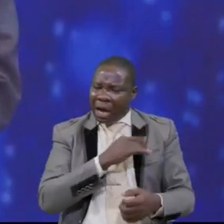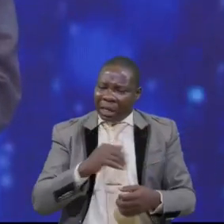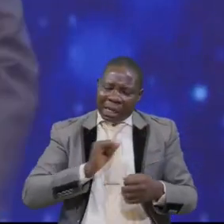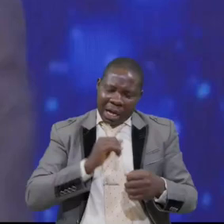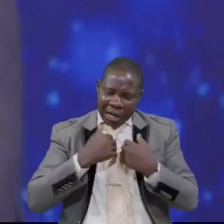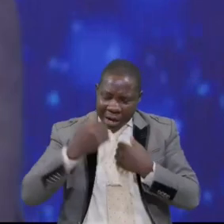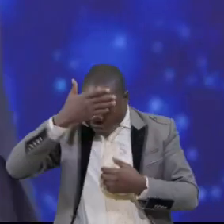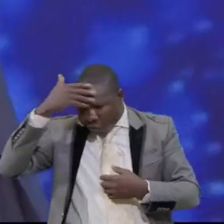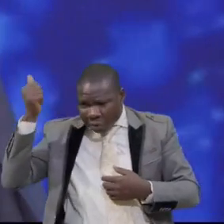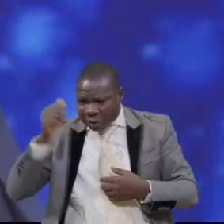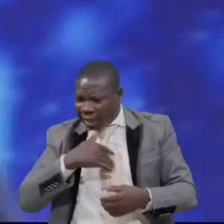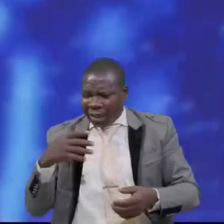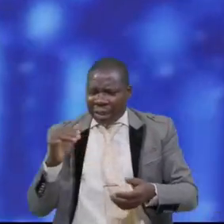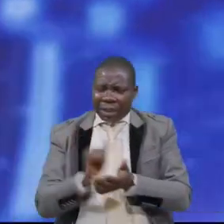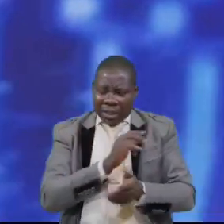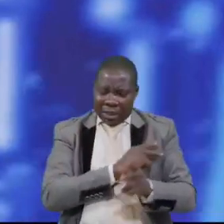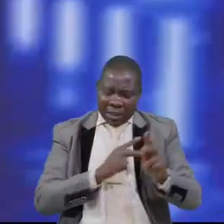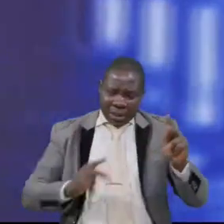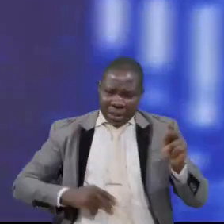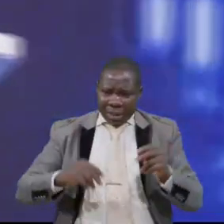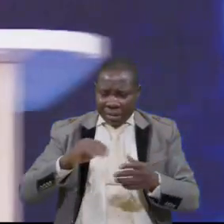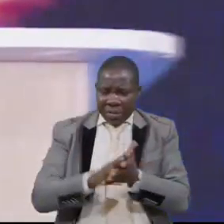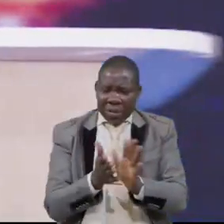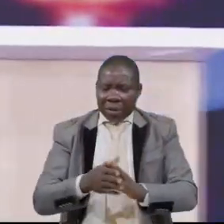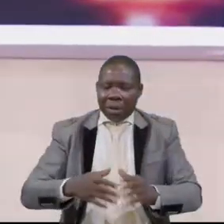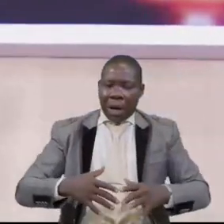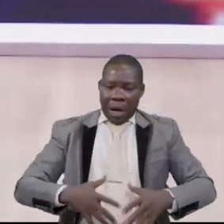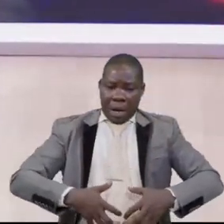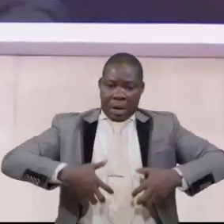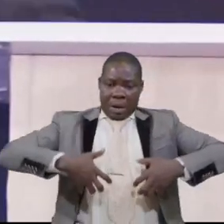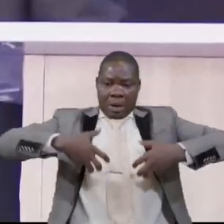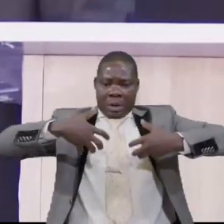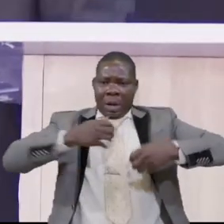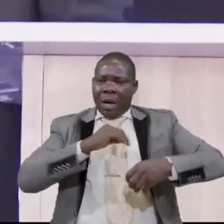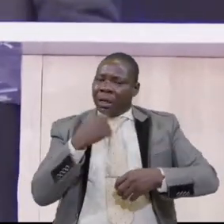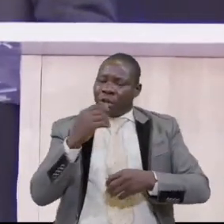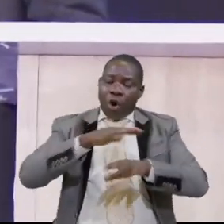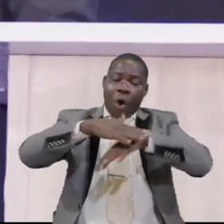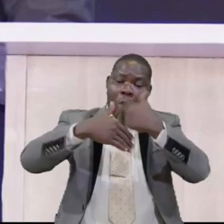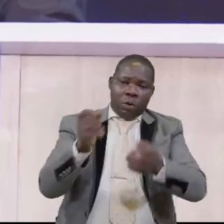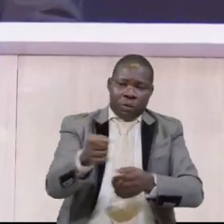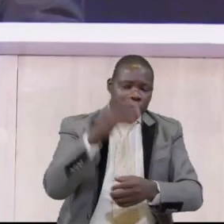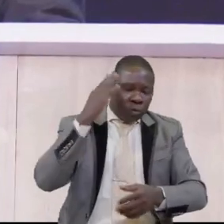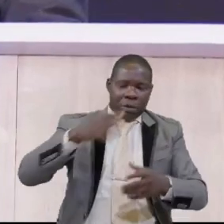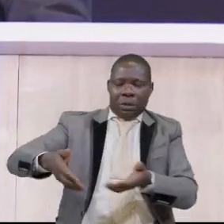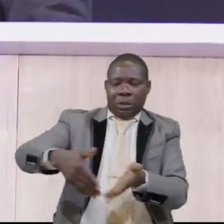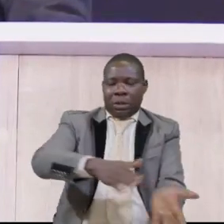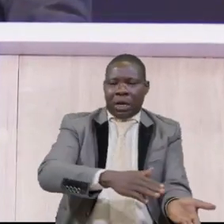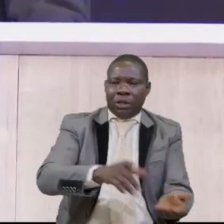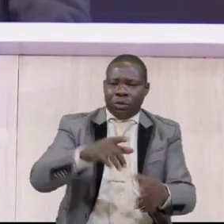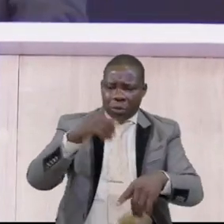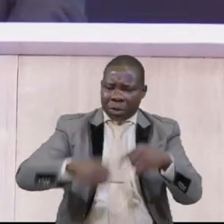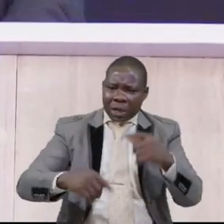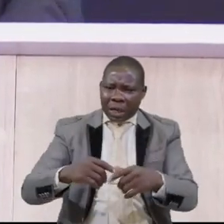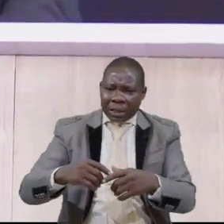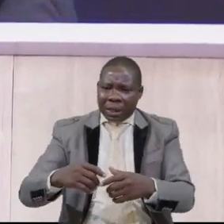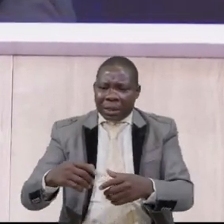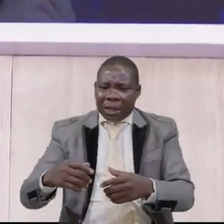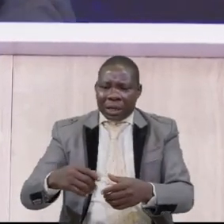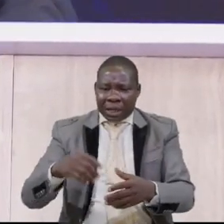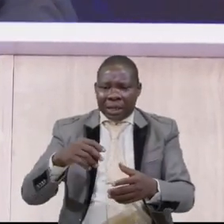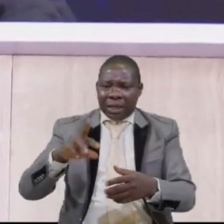fâché. Il a dit, vous tous, vous allez mourir. Vous ne pouvez pas me rappeler mon rêve et